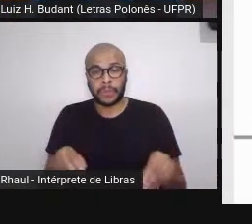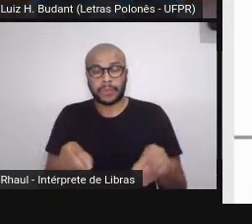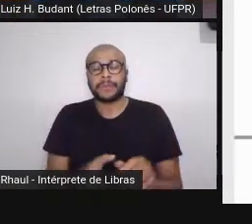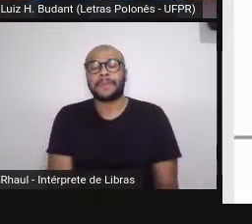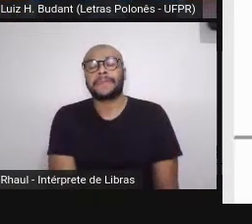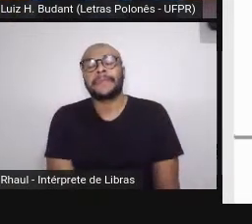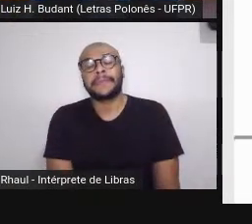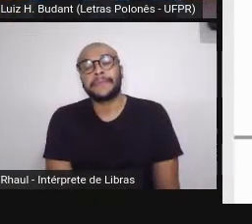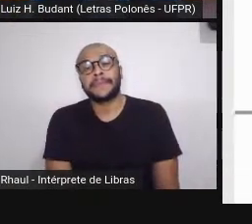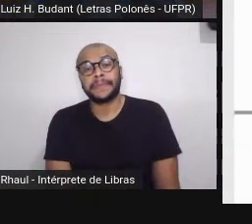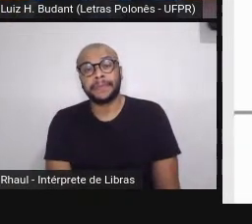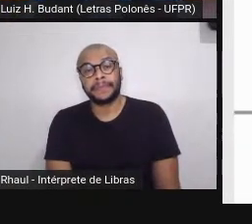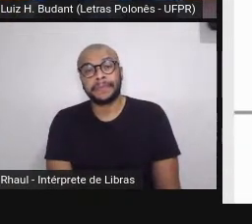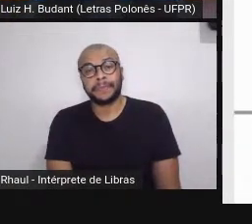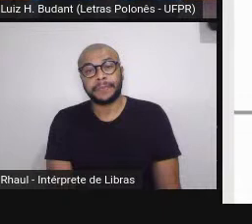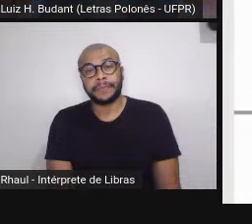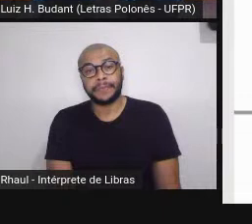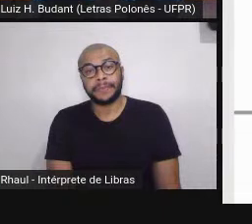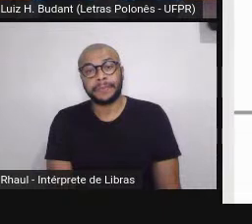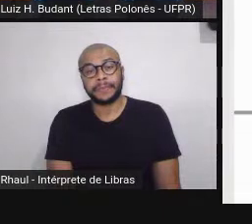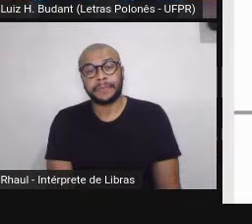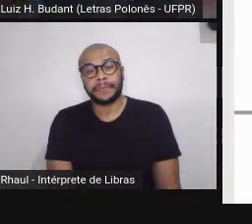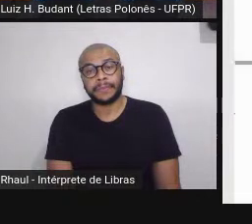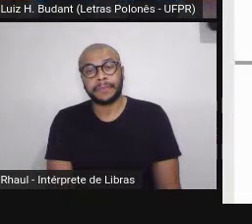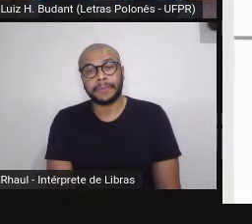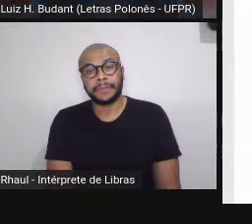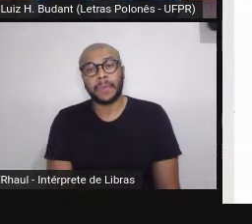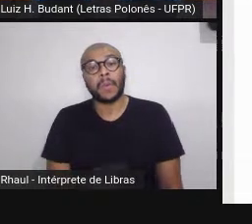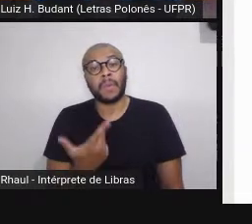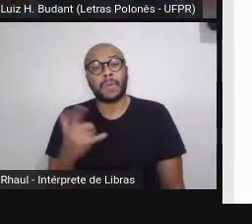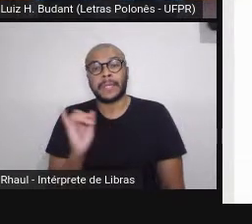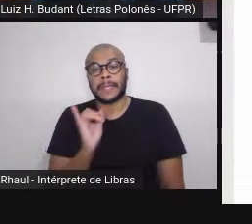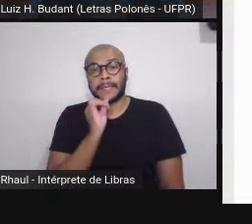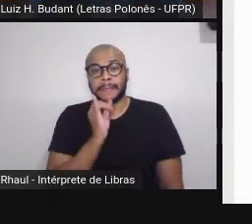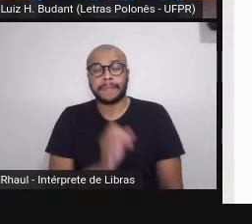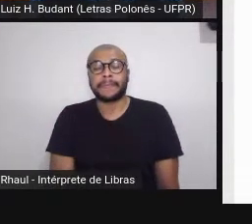pan Nowicki, esse é o senhor Nowicki, e outro exemplo, nie ma pana